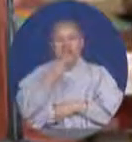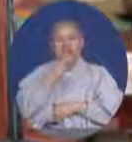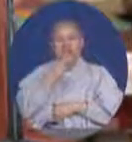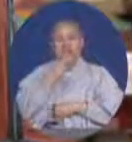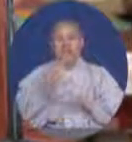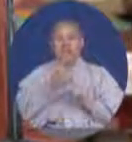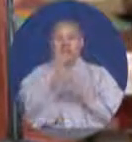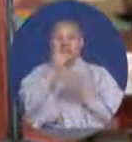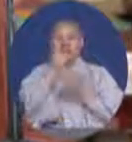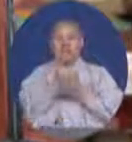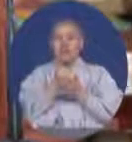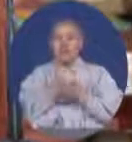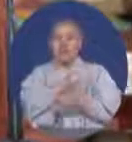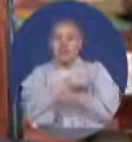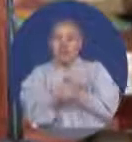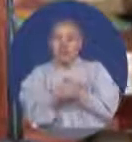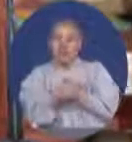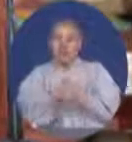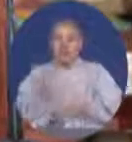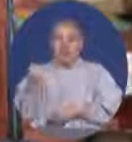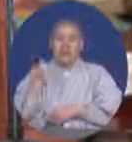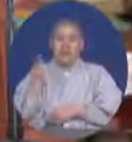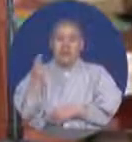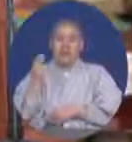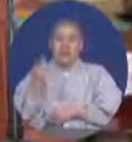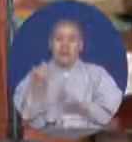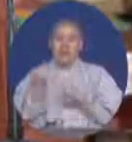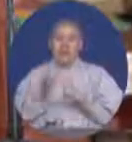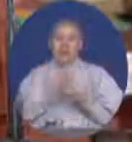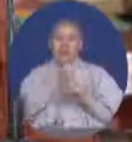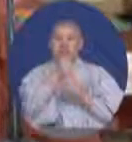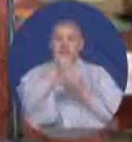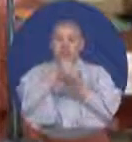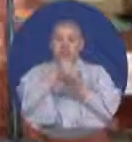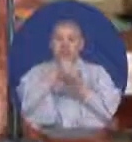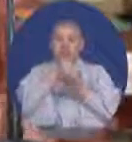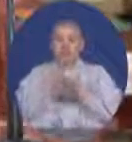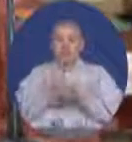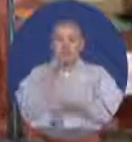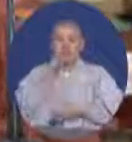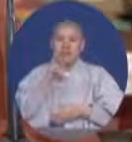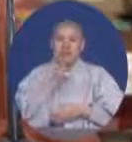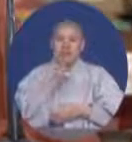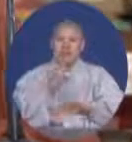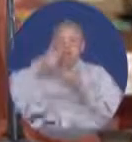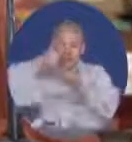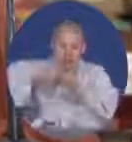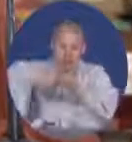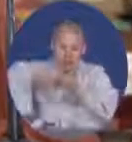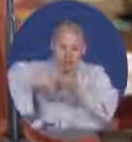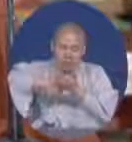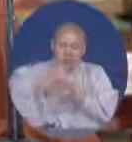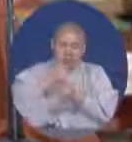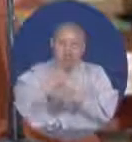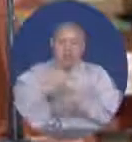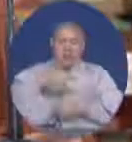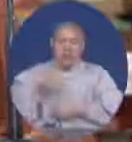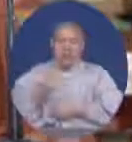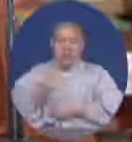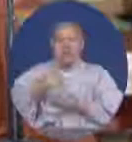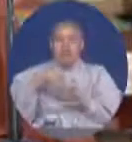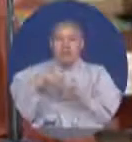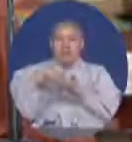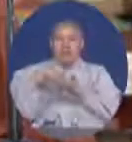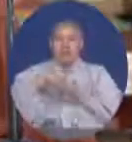이거거든. 그러니까 이런 부처님께 한 번만 예배를 해도 그